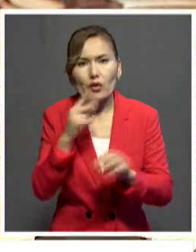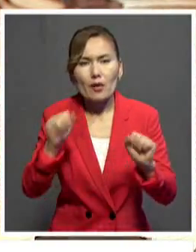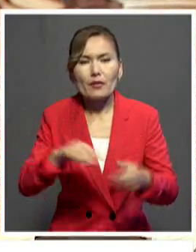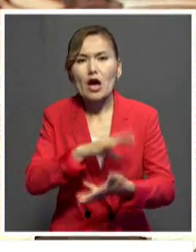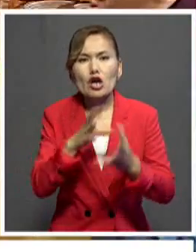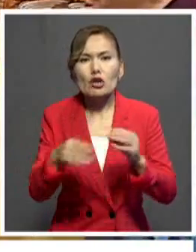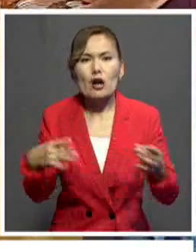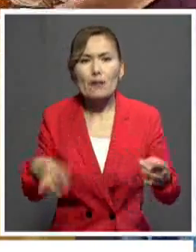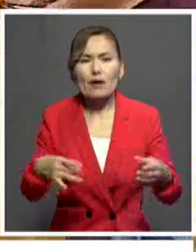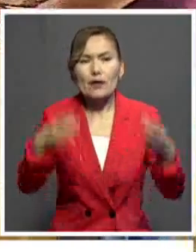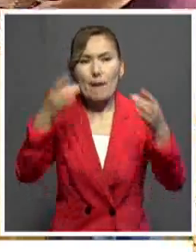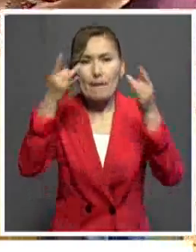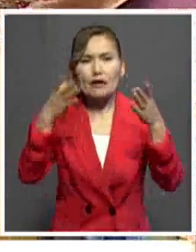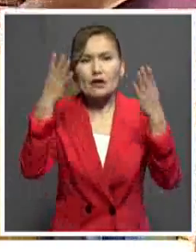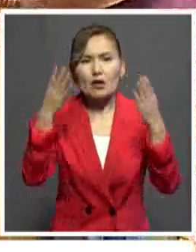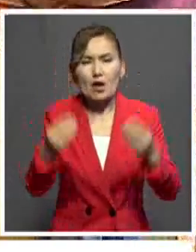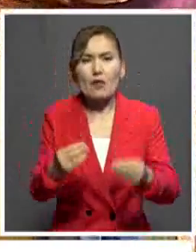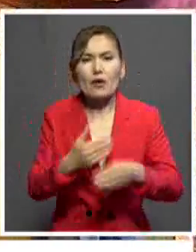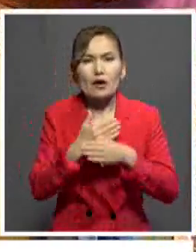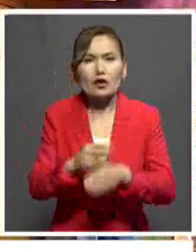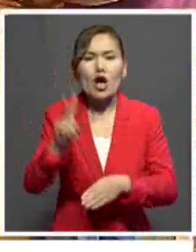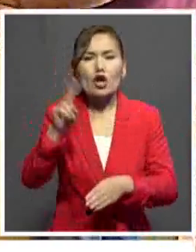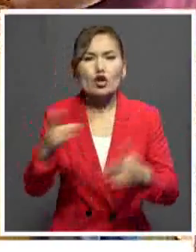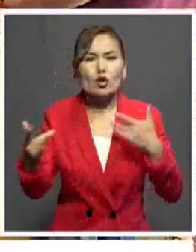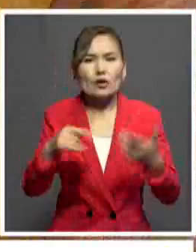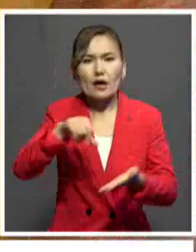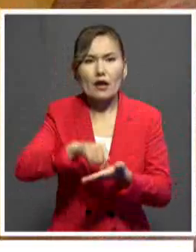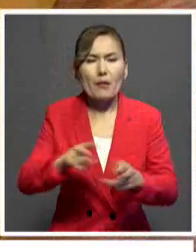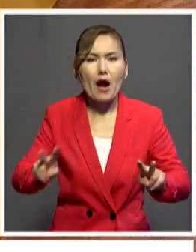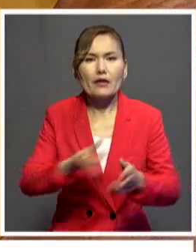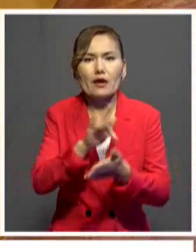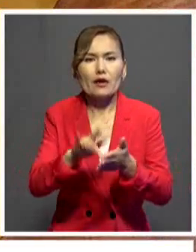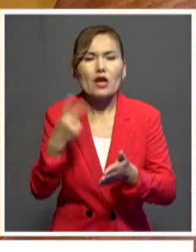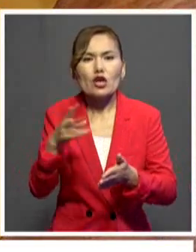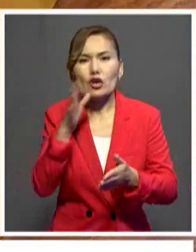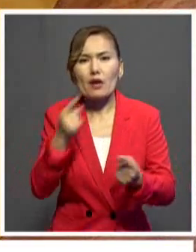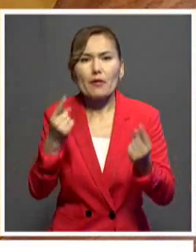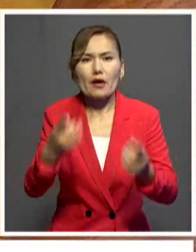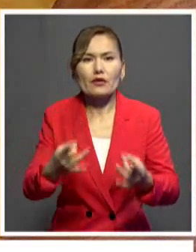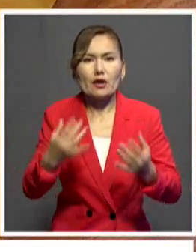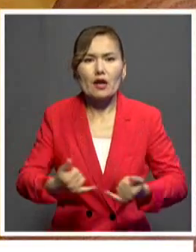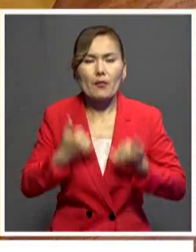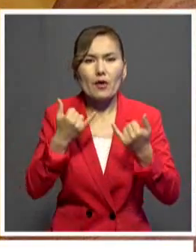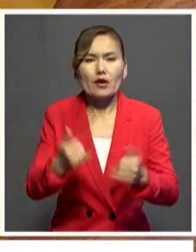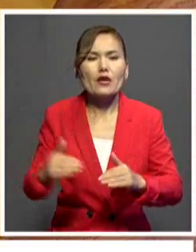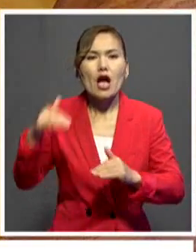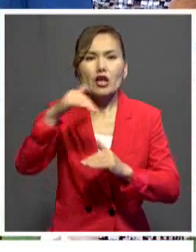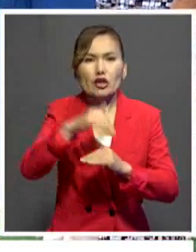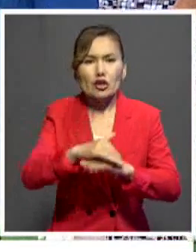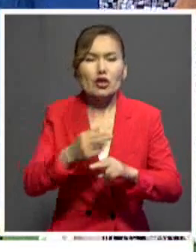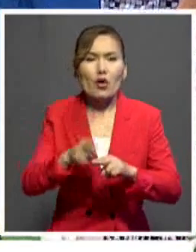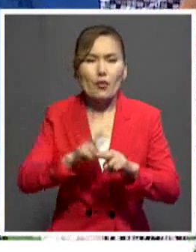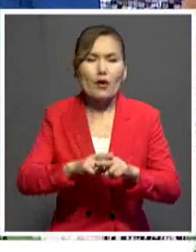Жалпы Жамбылдың мәдени күндеріне атсалысуға 200-дей өнерпаз келген. Астананың 20 жылдығына орай ұйымдастырылған шара кешке Есіл